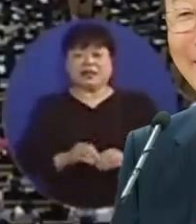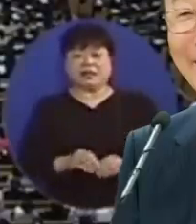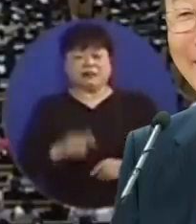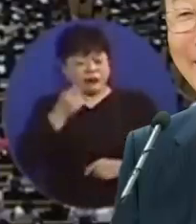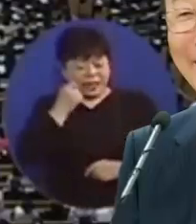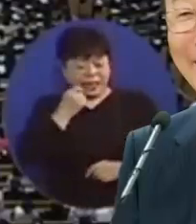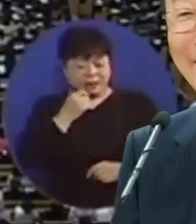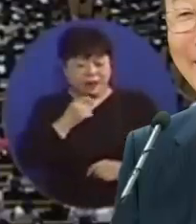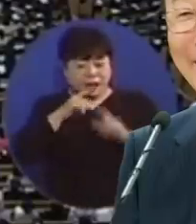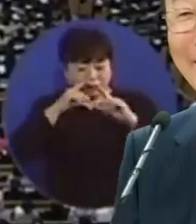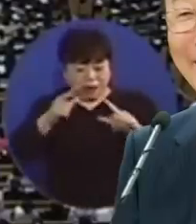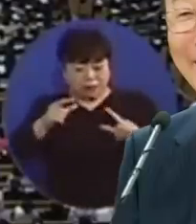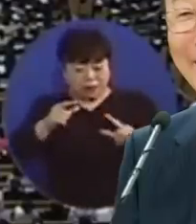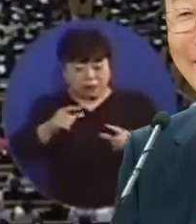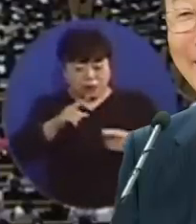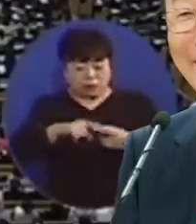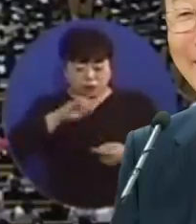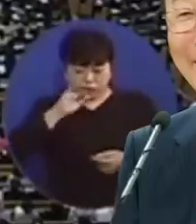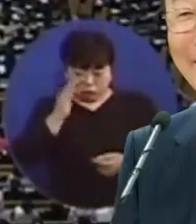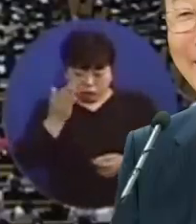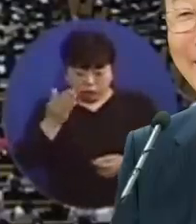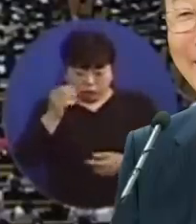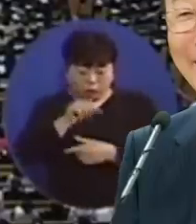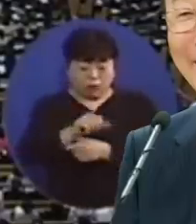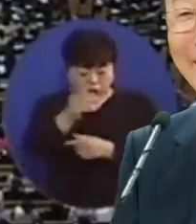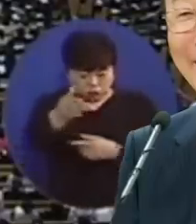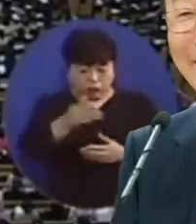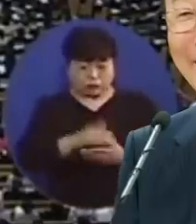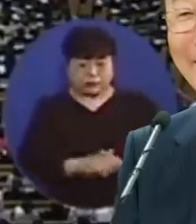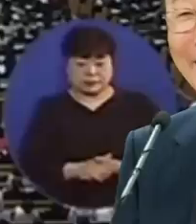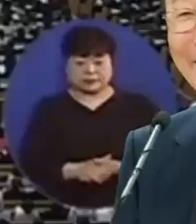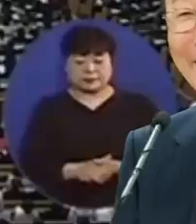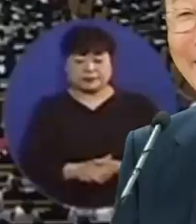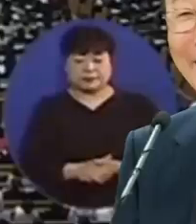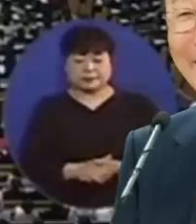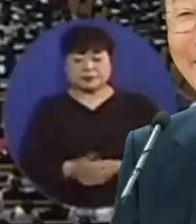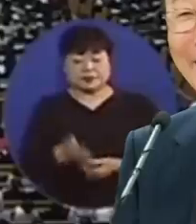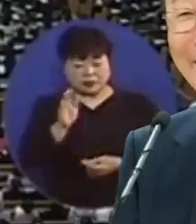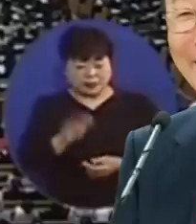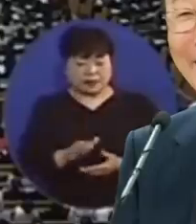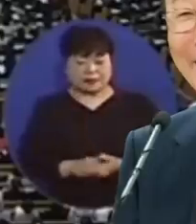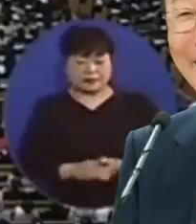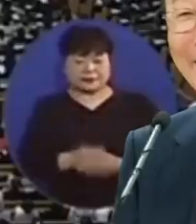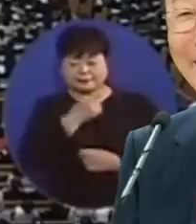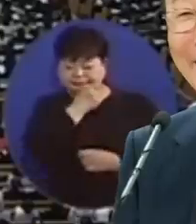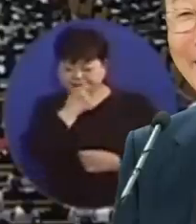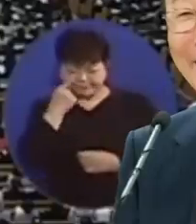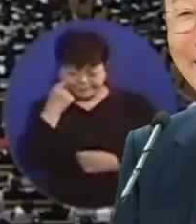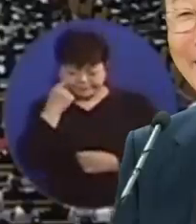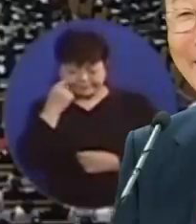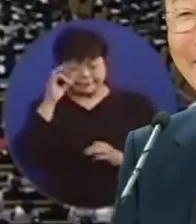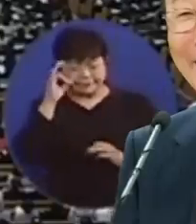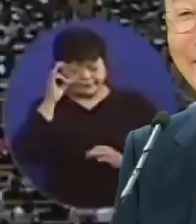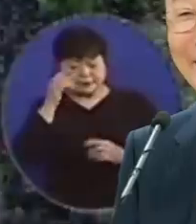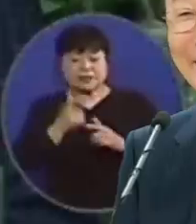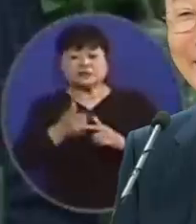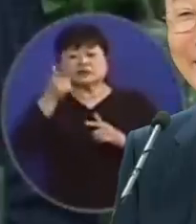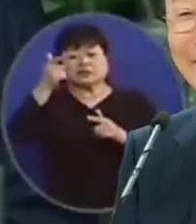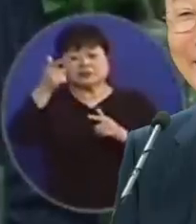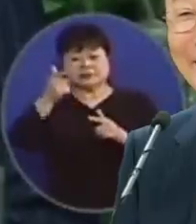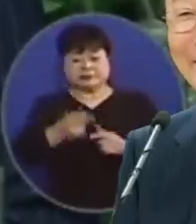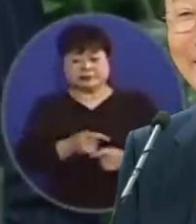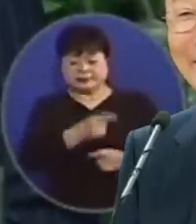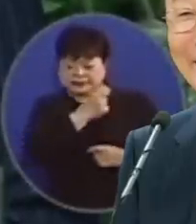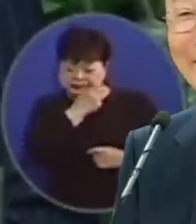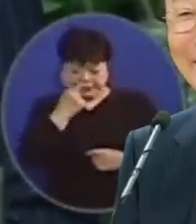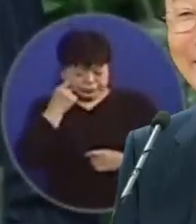그러면 하나님이 놓아주실 것입니다. 그러나 아무 말도 안 했습니다. 예수님의